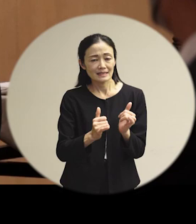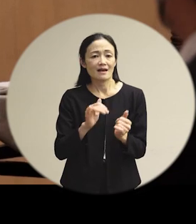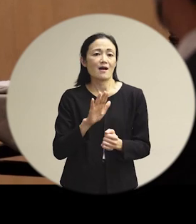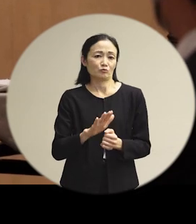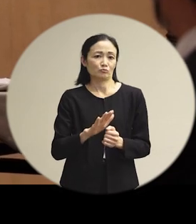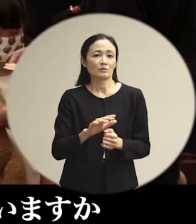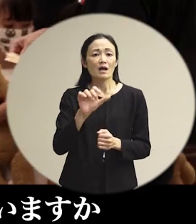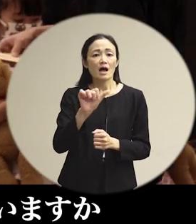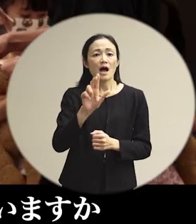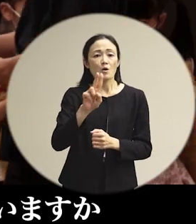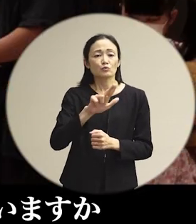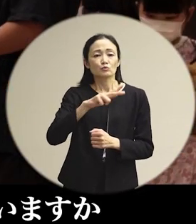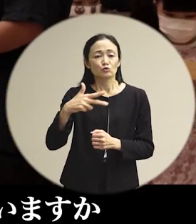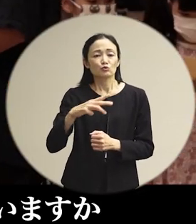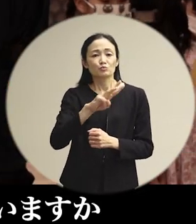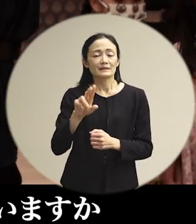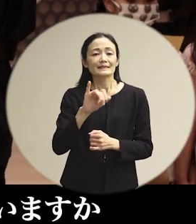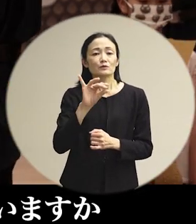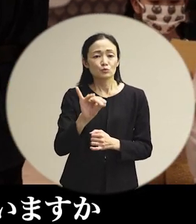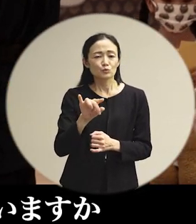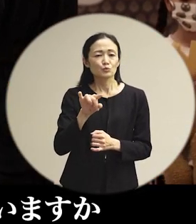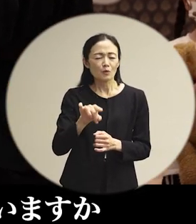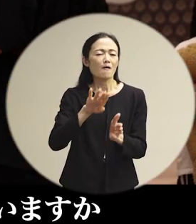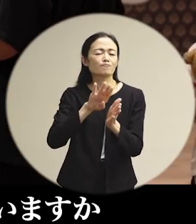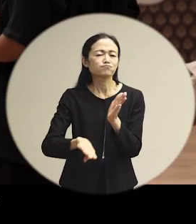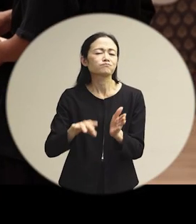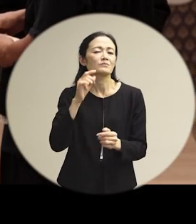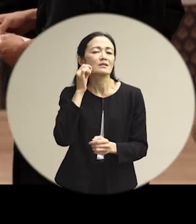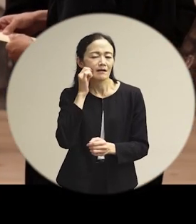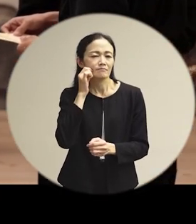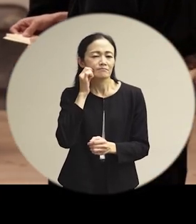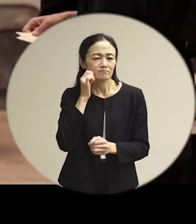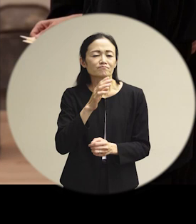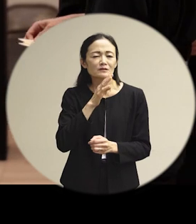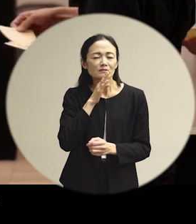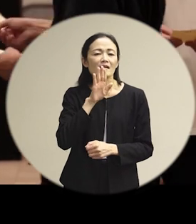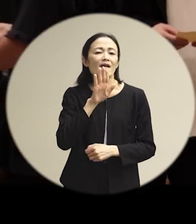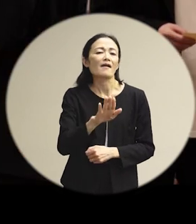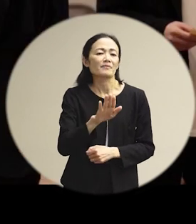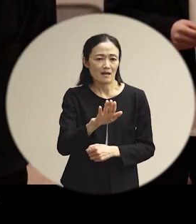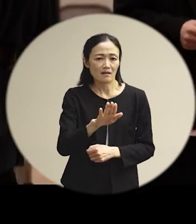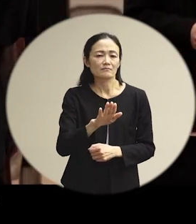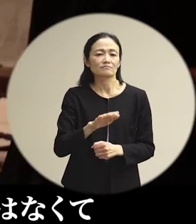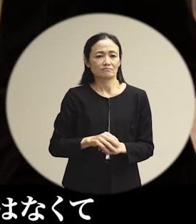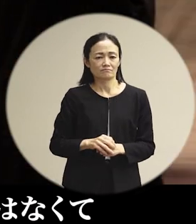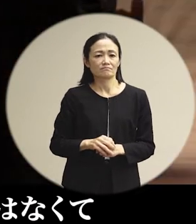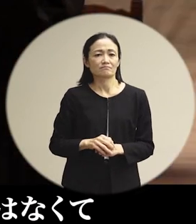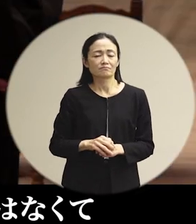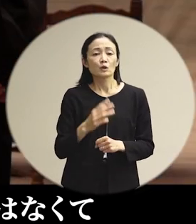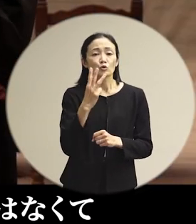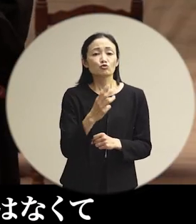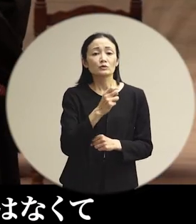れていて、アウシュビッツっていうのはもちろん避けては通れないといいますか、絶対そこに存在していたものなんですけれども、ただ